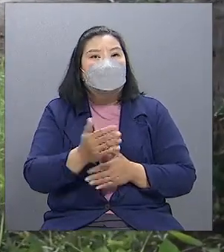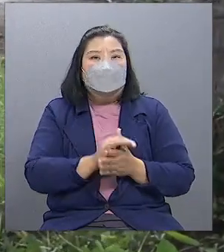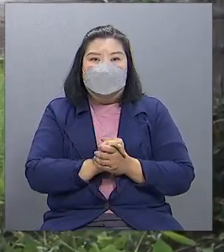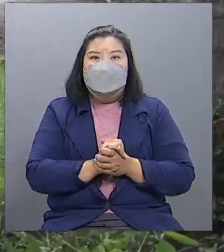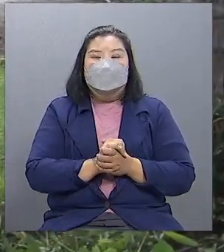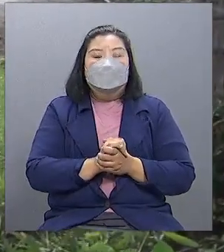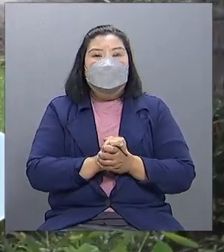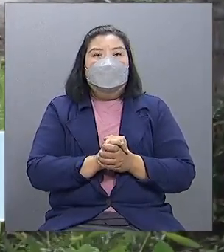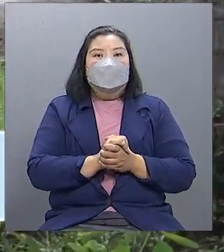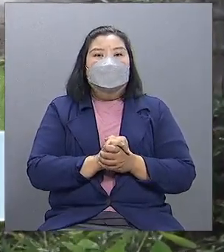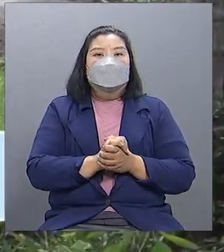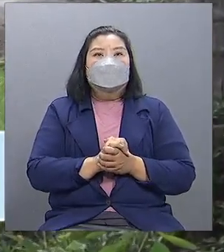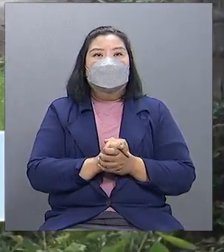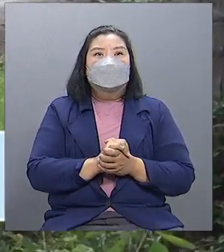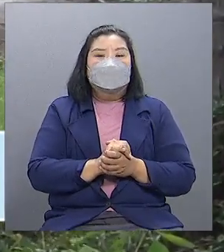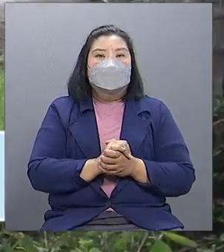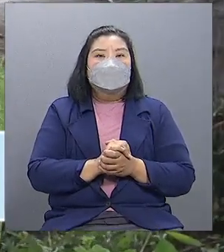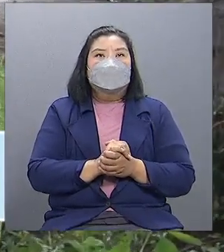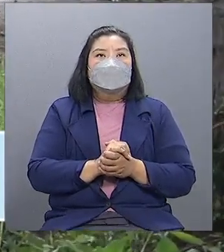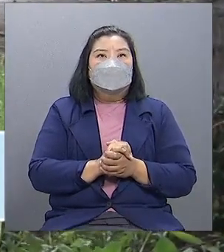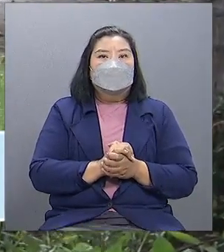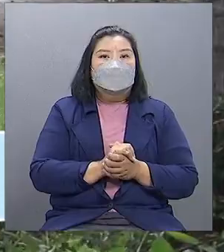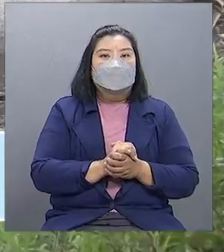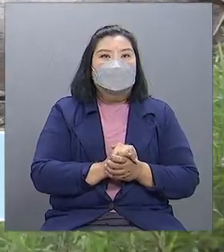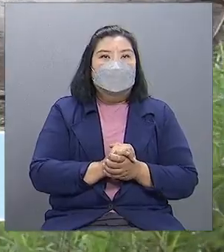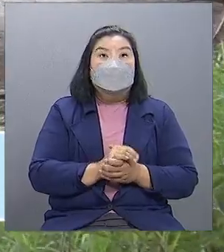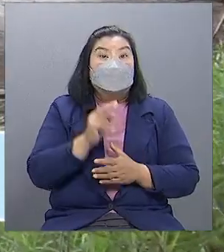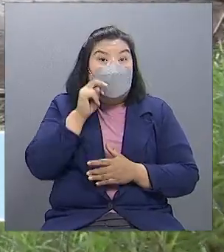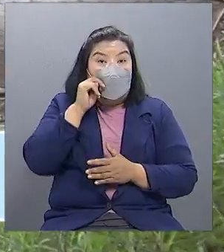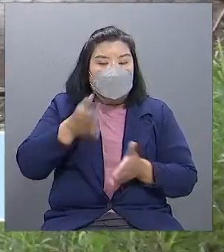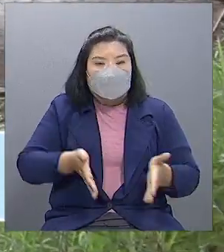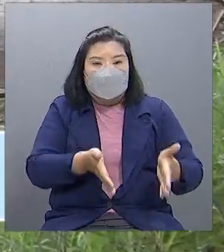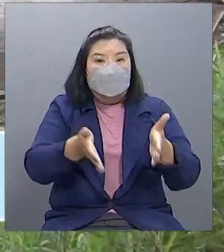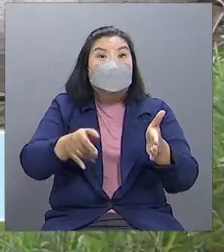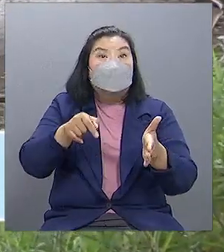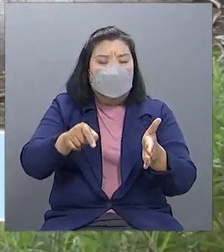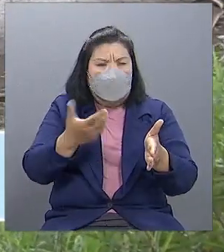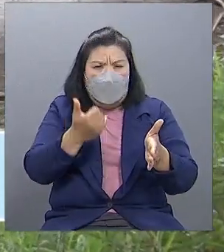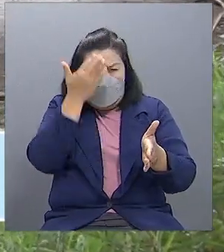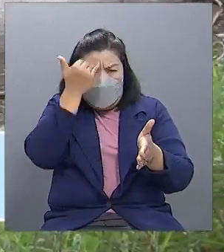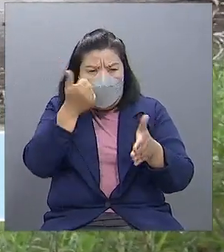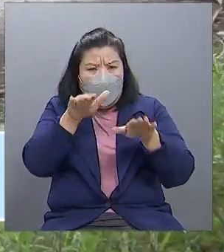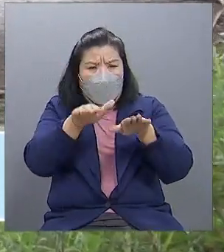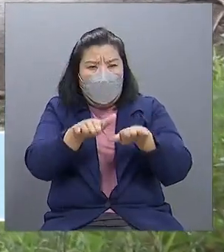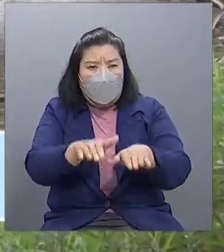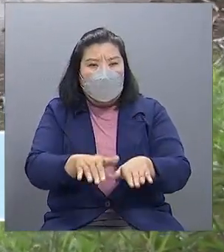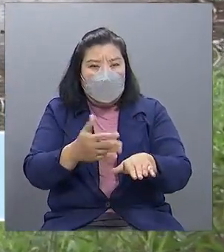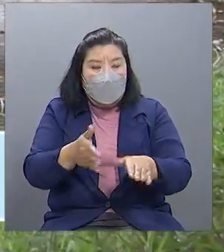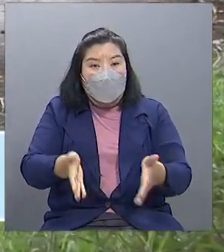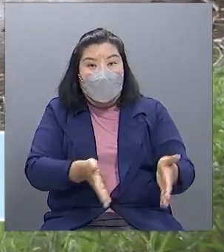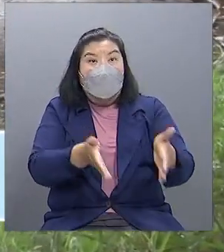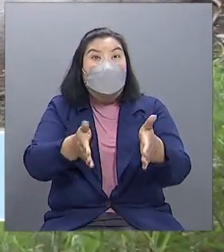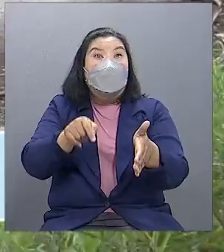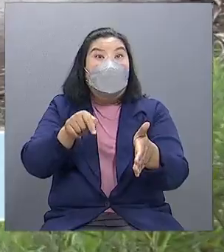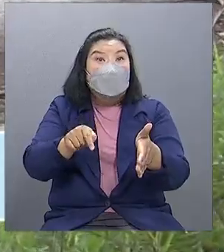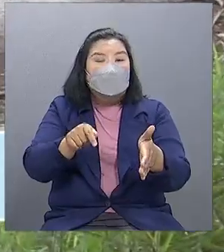สถานการณ้ำที่จัหวพิจิต แหลงน้ำหลายแ่งระดับน้ำลดลง ล่าสุด ระดับน้ำในคลองเข้าต่อที่ไหผ่